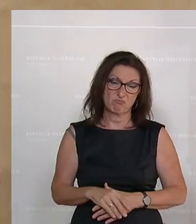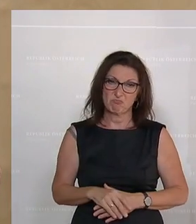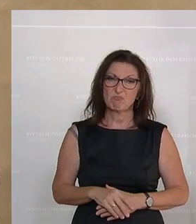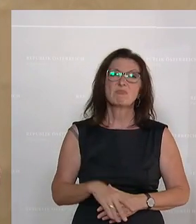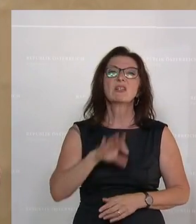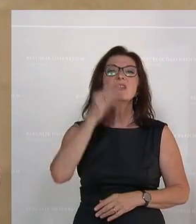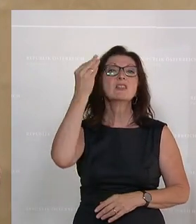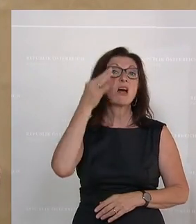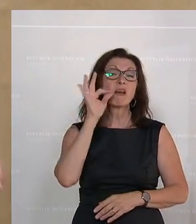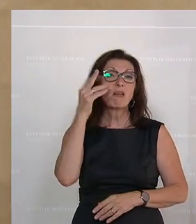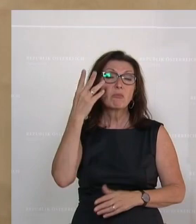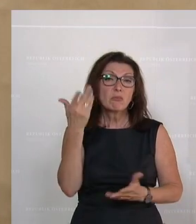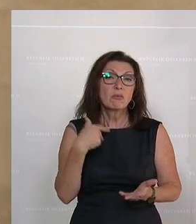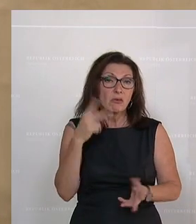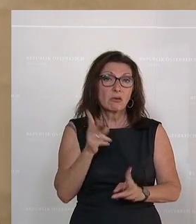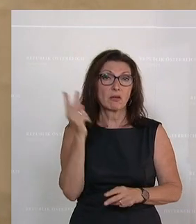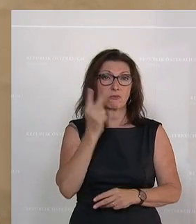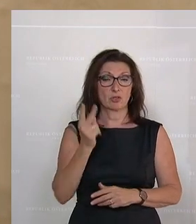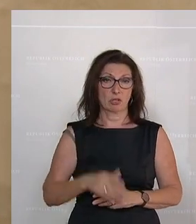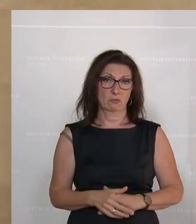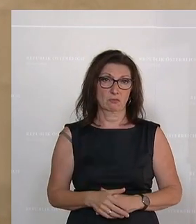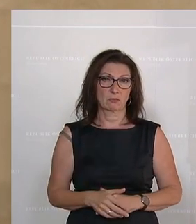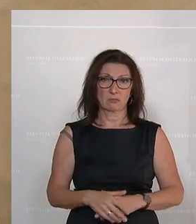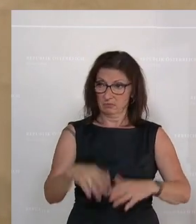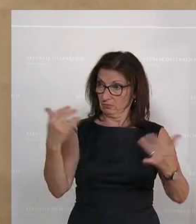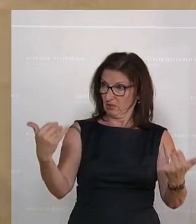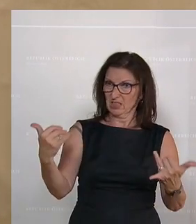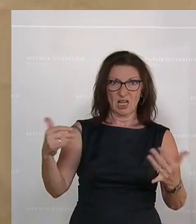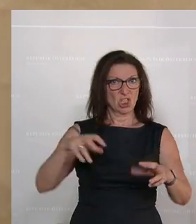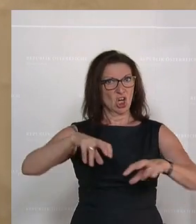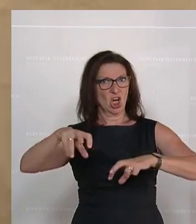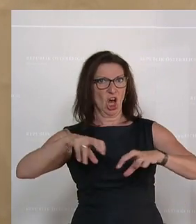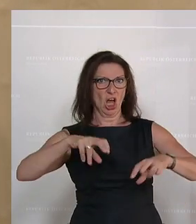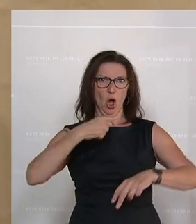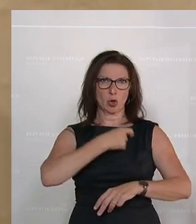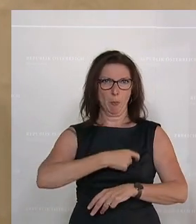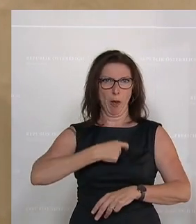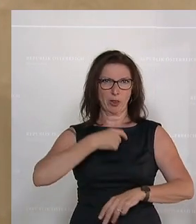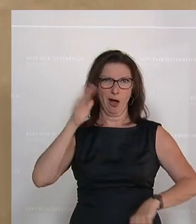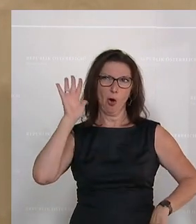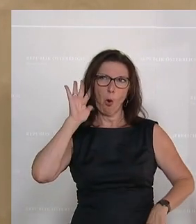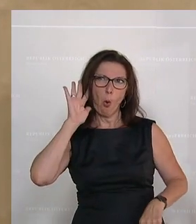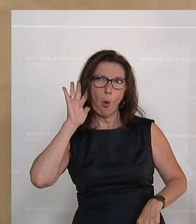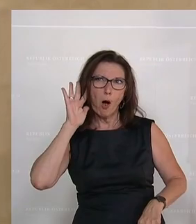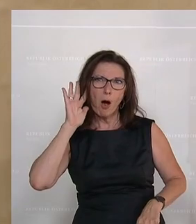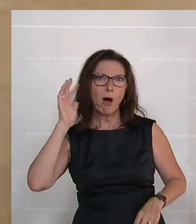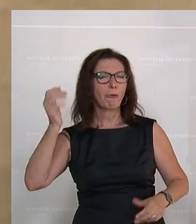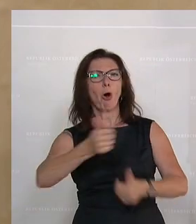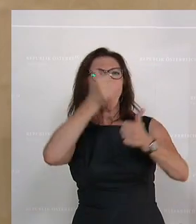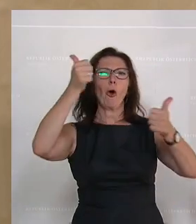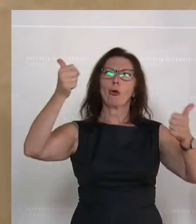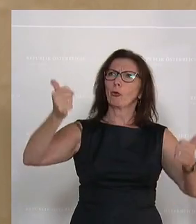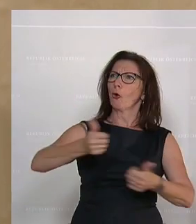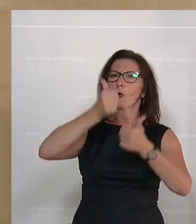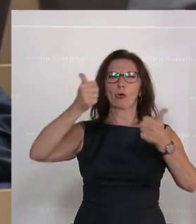dauern ich verstehe das denn wenn man heute denn regierungsfraktionen zugehört hat vietoris wie super alles